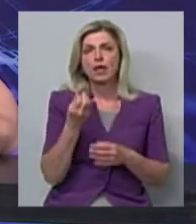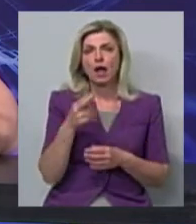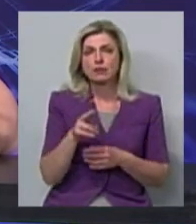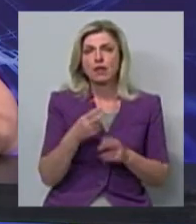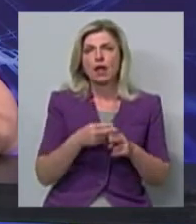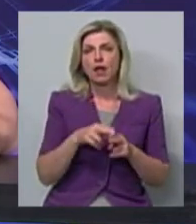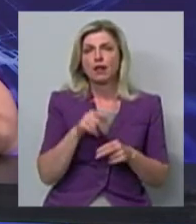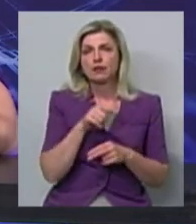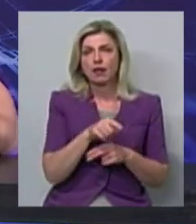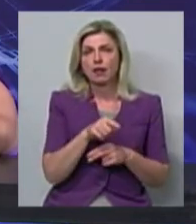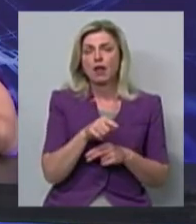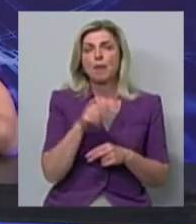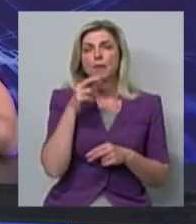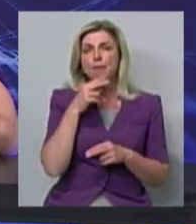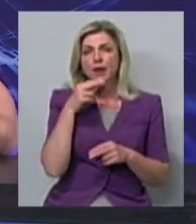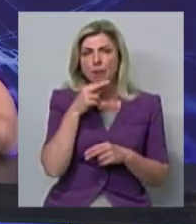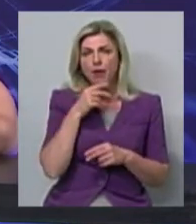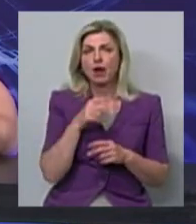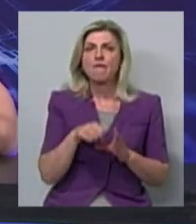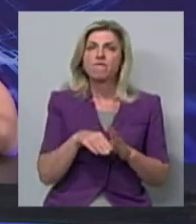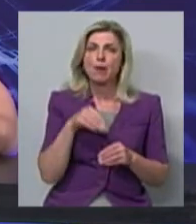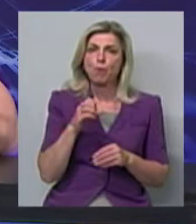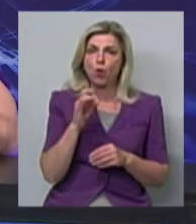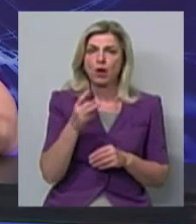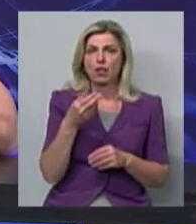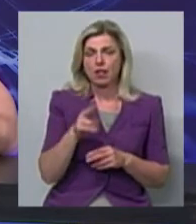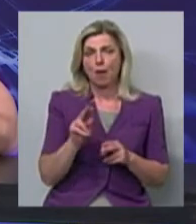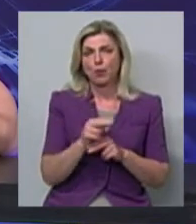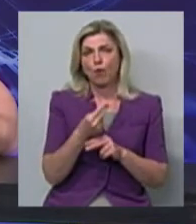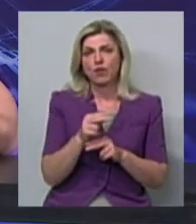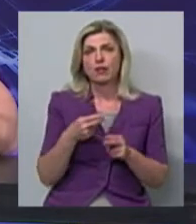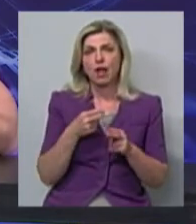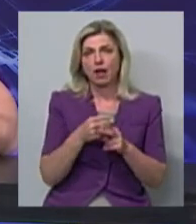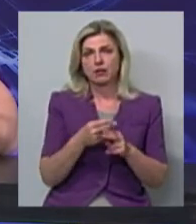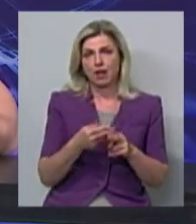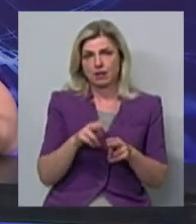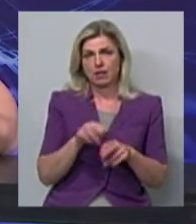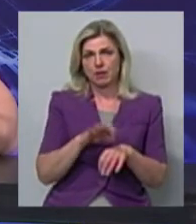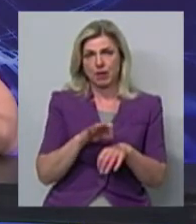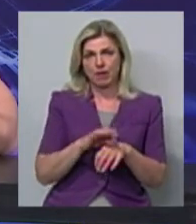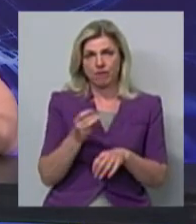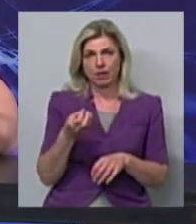препарат дефлозакорд как бы препаратом выбора для профилактики этого заболевания.